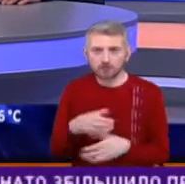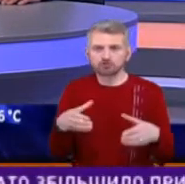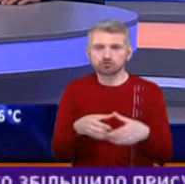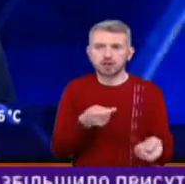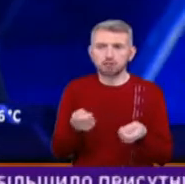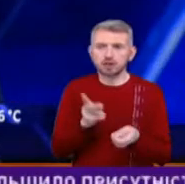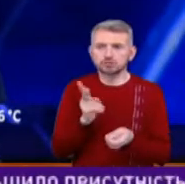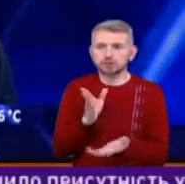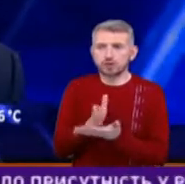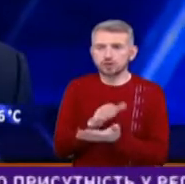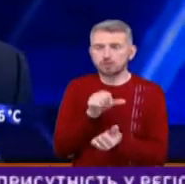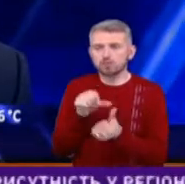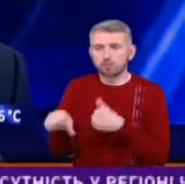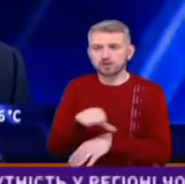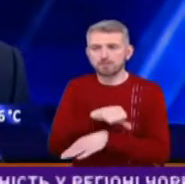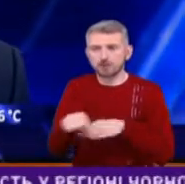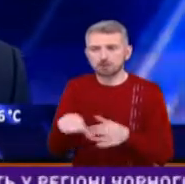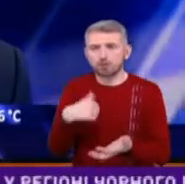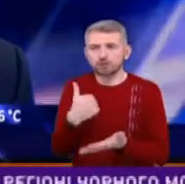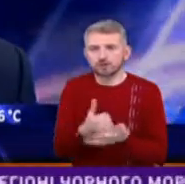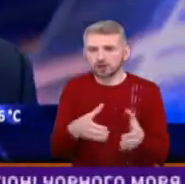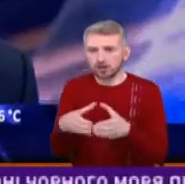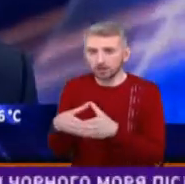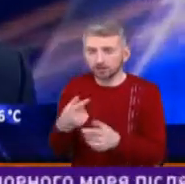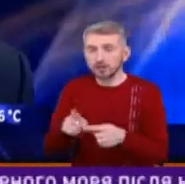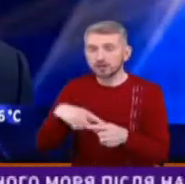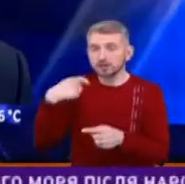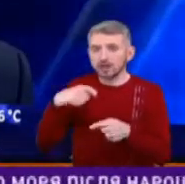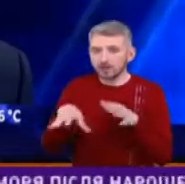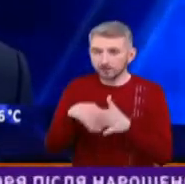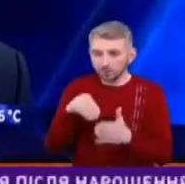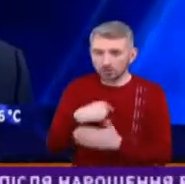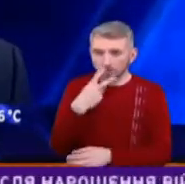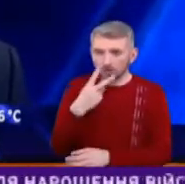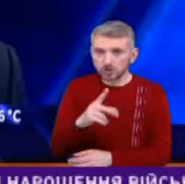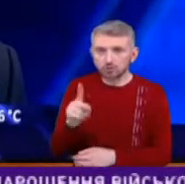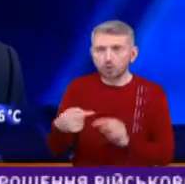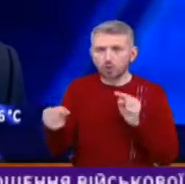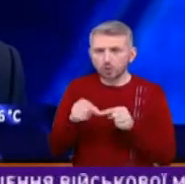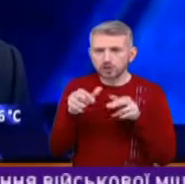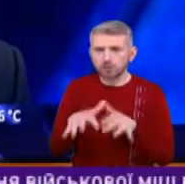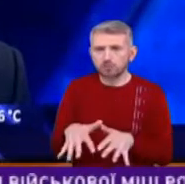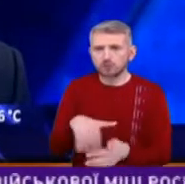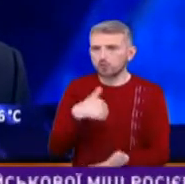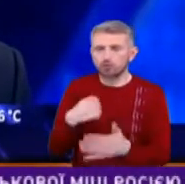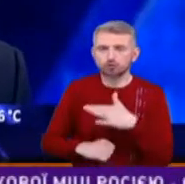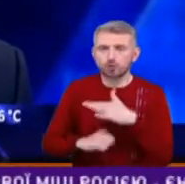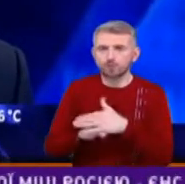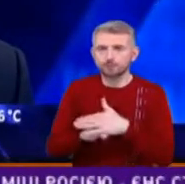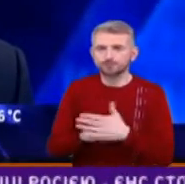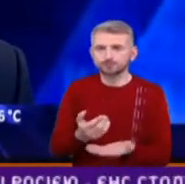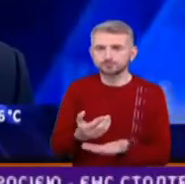які знаходяться поза межами основних штабів. Але на цій президентській кампанії ми бачимо, що контркампанії стали основою. Тобто